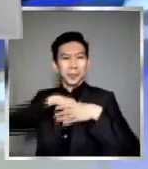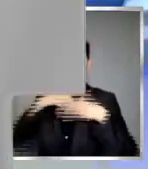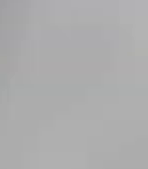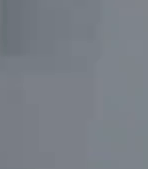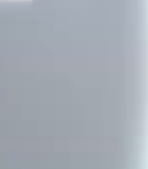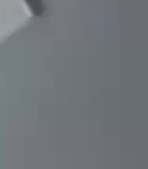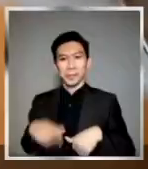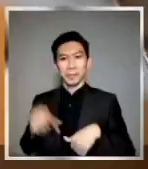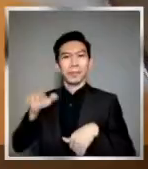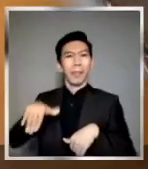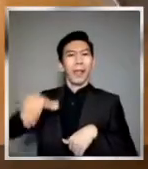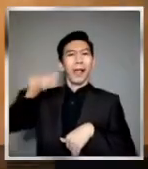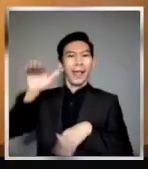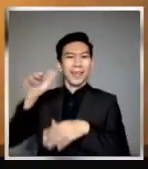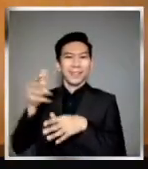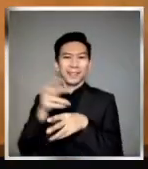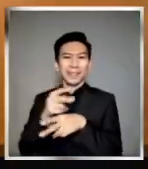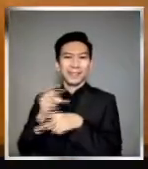Oida.